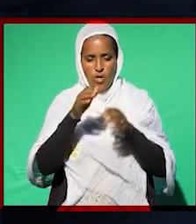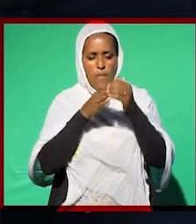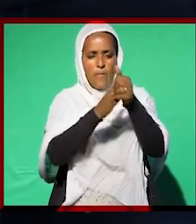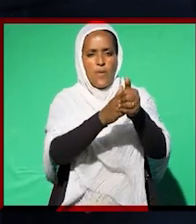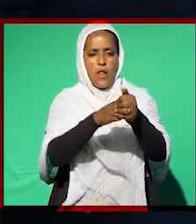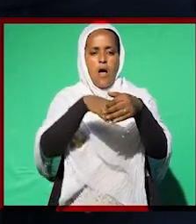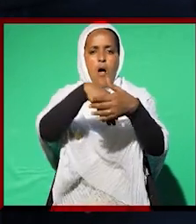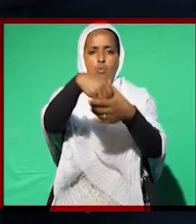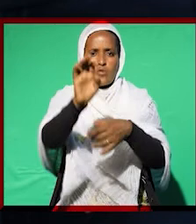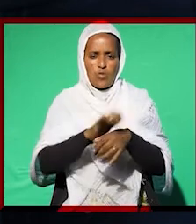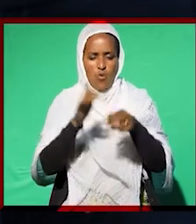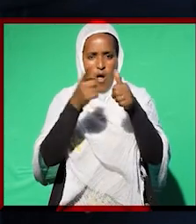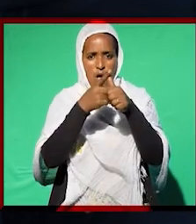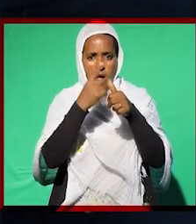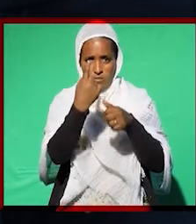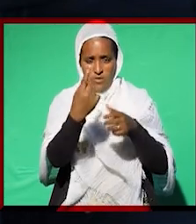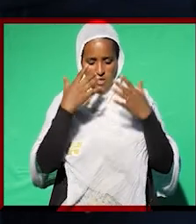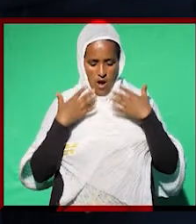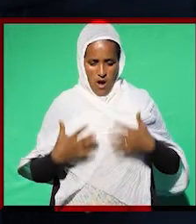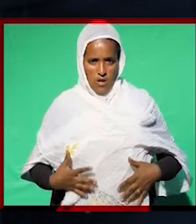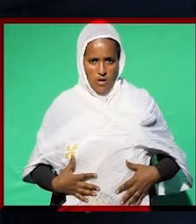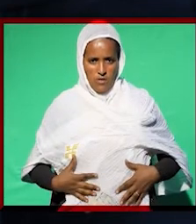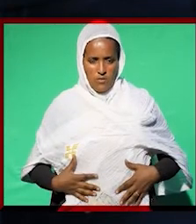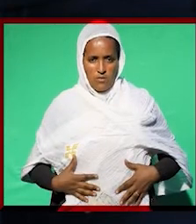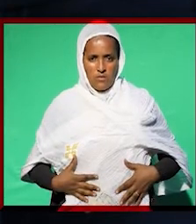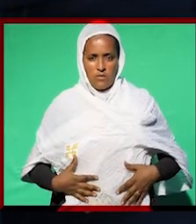ራሱ የመመሪያ አወጣጡ አንድን አካል